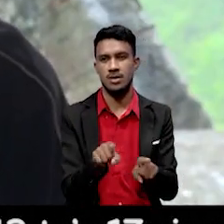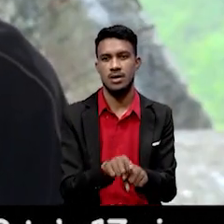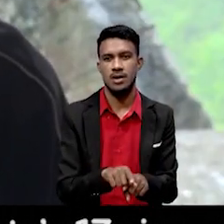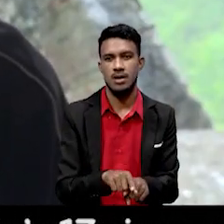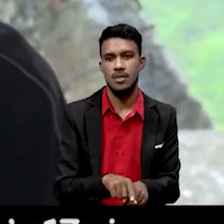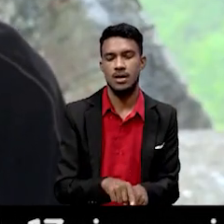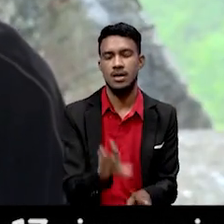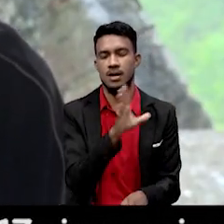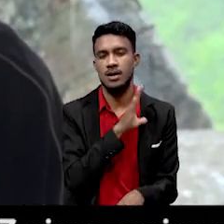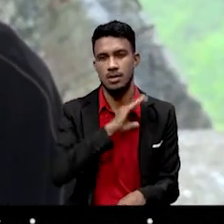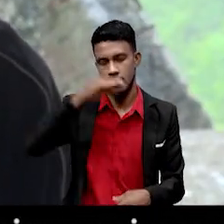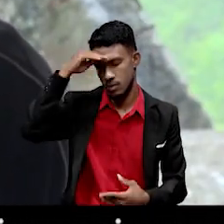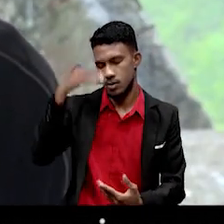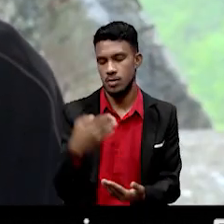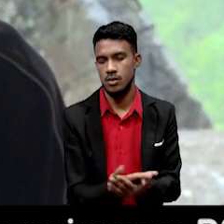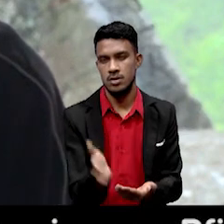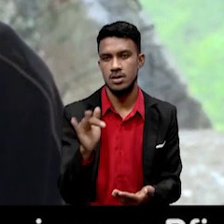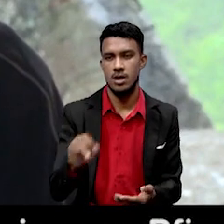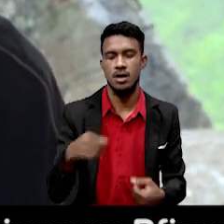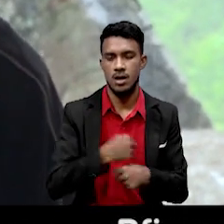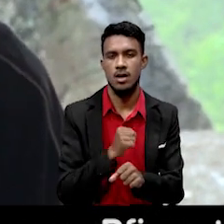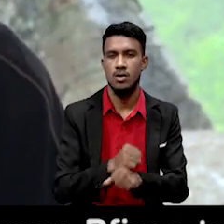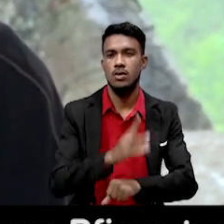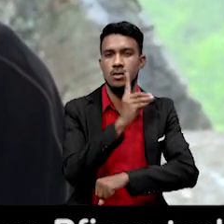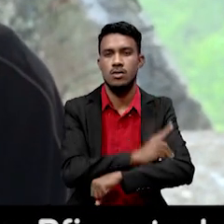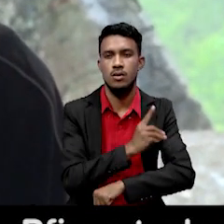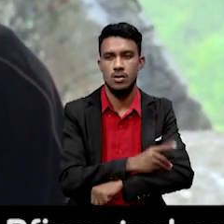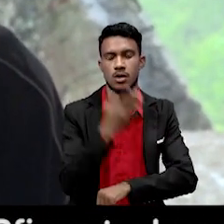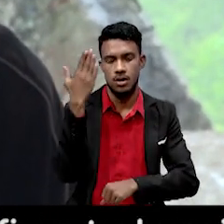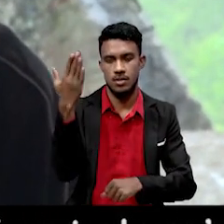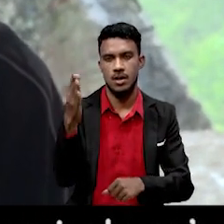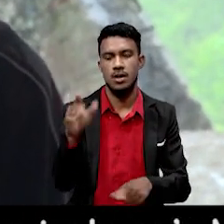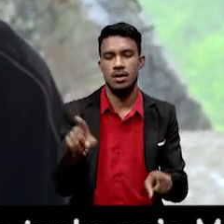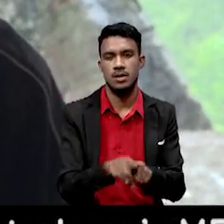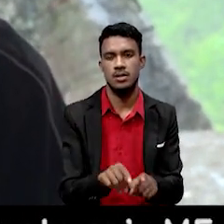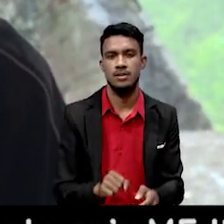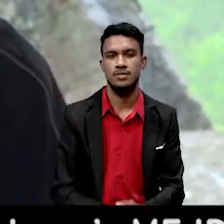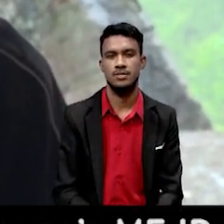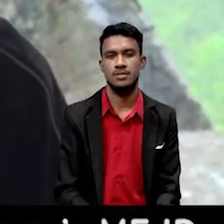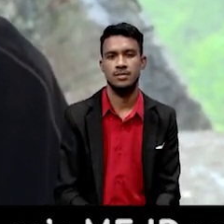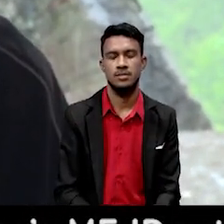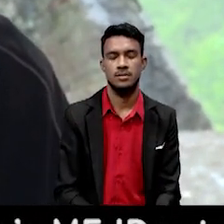no ansar ne ansan hala lur lur ni ida be ihne ba ne hane sene ne